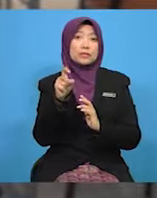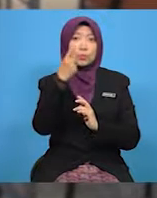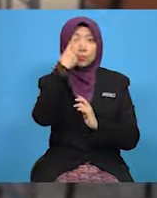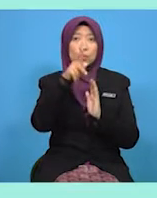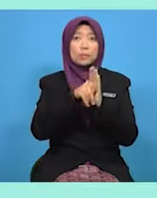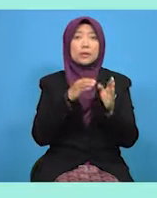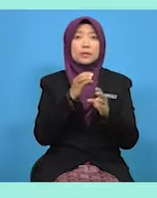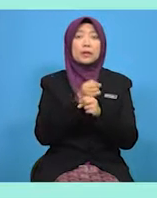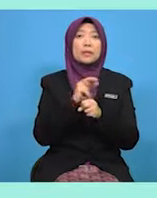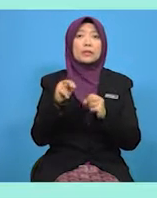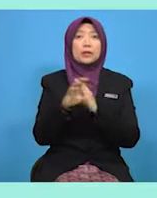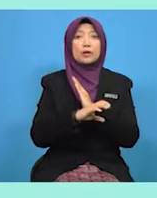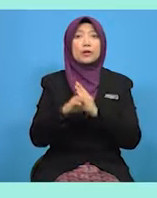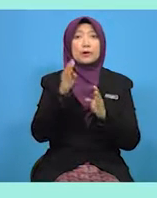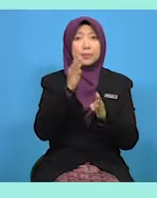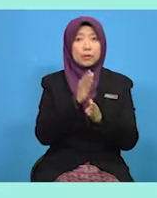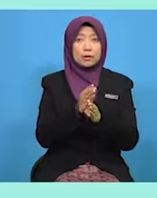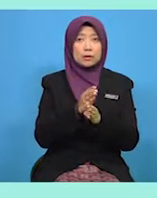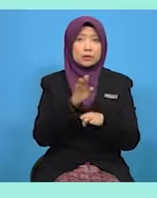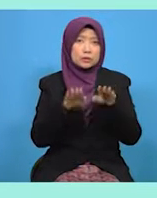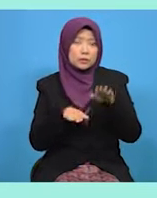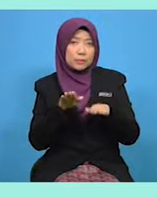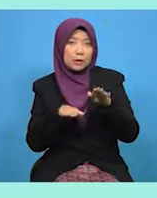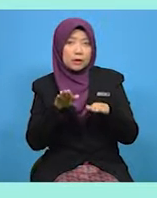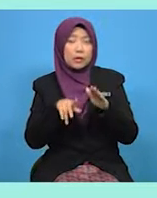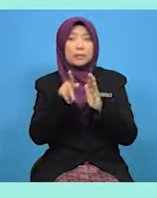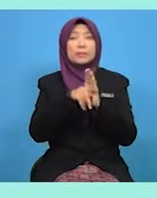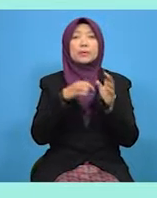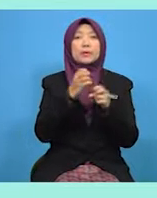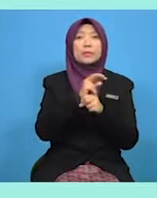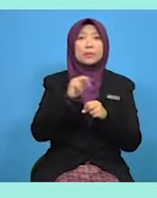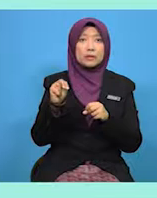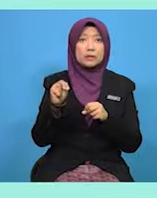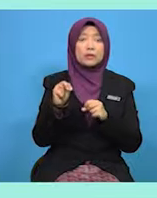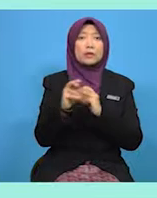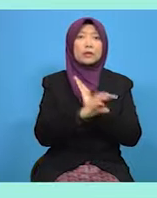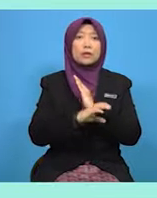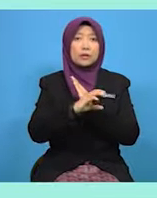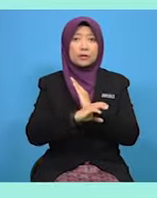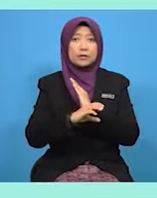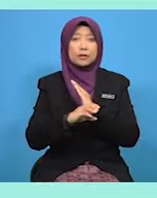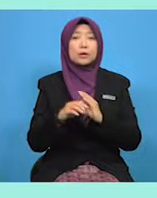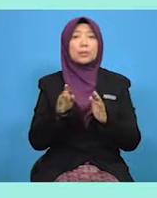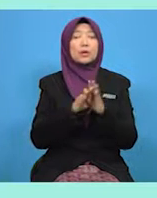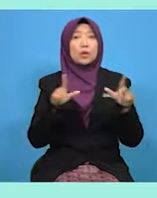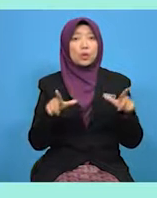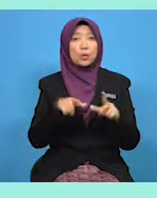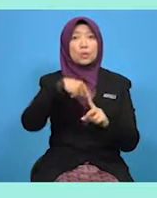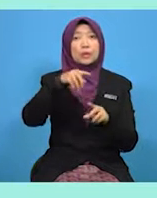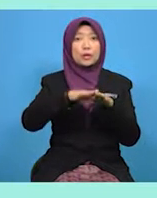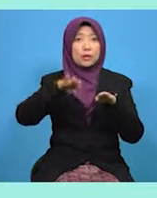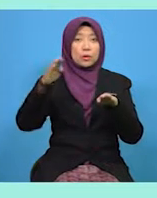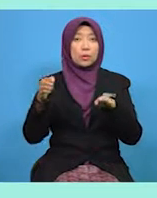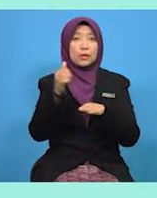negara benar. Keseimbangan pendapatan negara ADAS berlaku apabila kelo